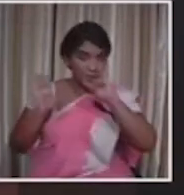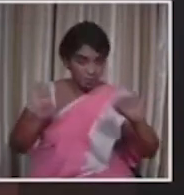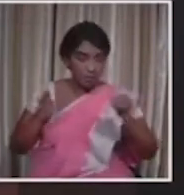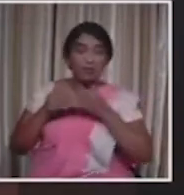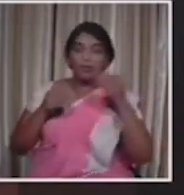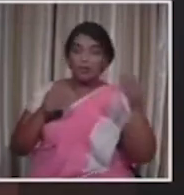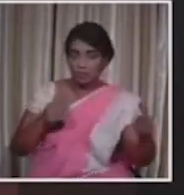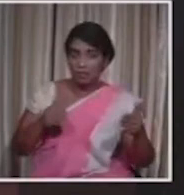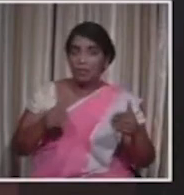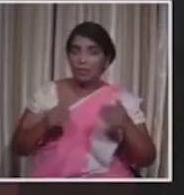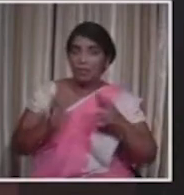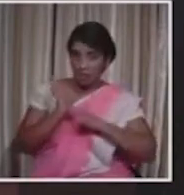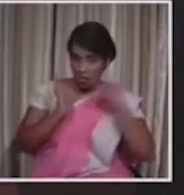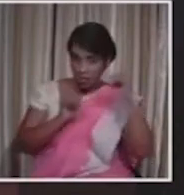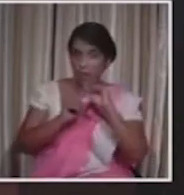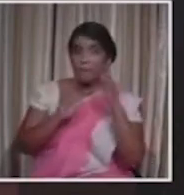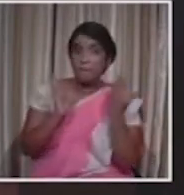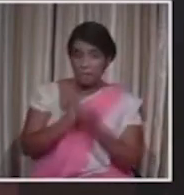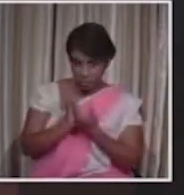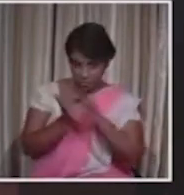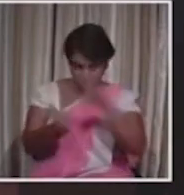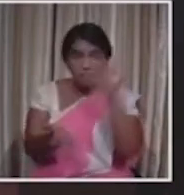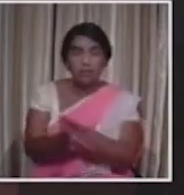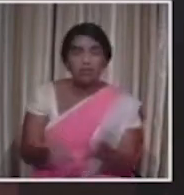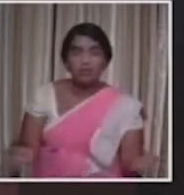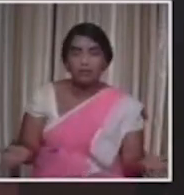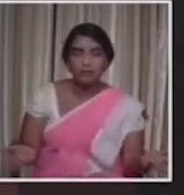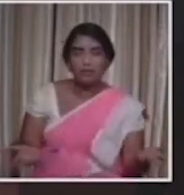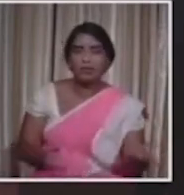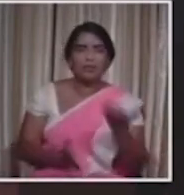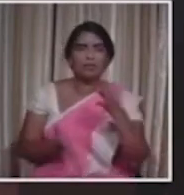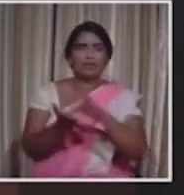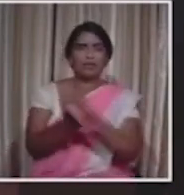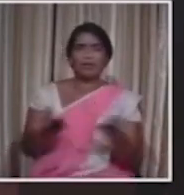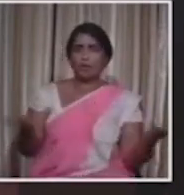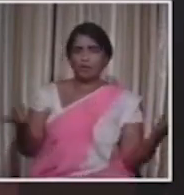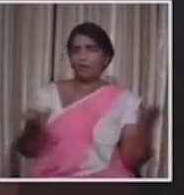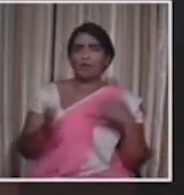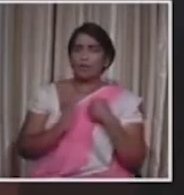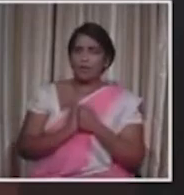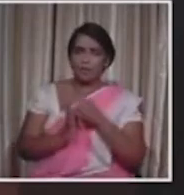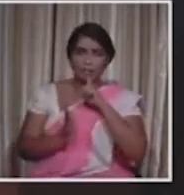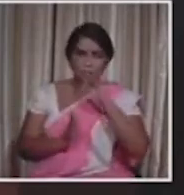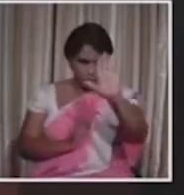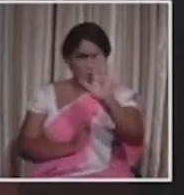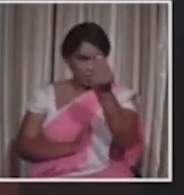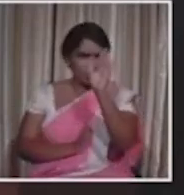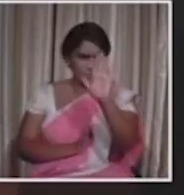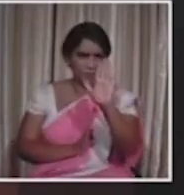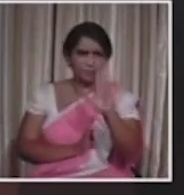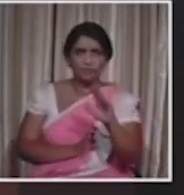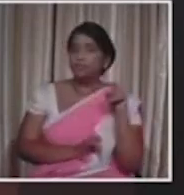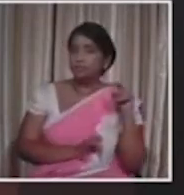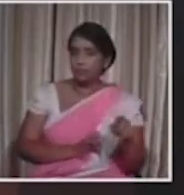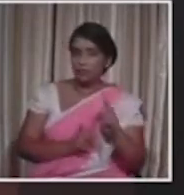kira. Me jati ke pratipati timai timu kan lo. Isi hati prasi. Hebat timu kan ni le. Ini garu katana ya tu mani le. Pada kini. Metana